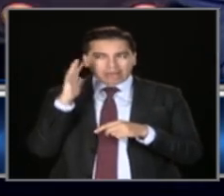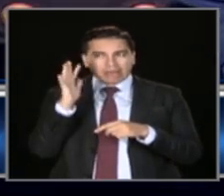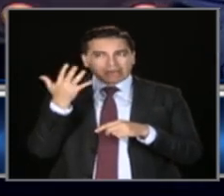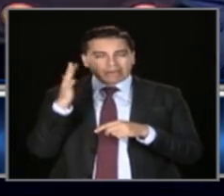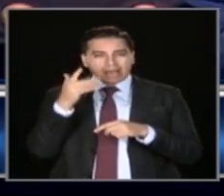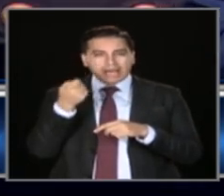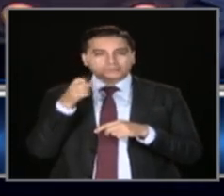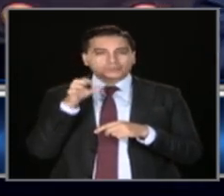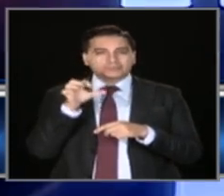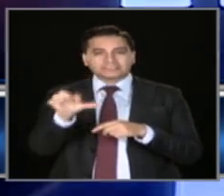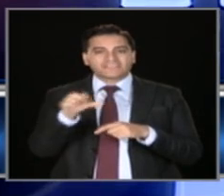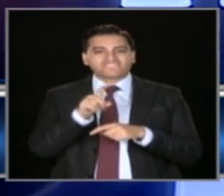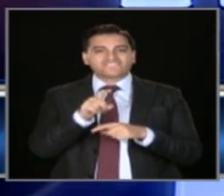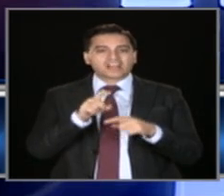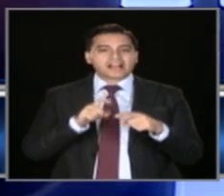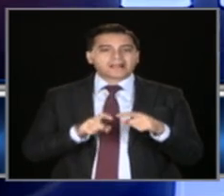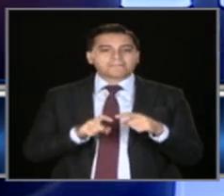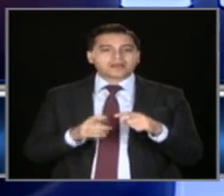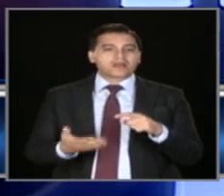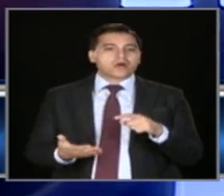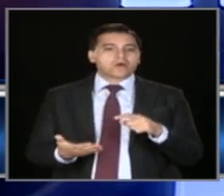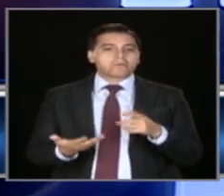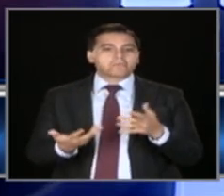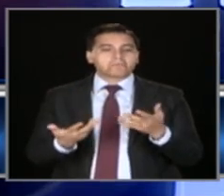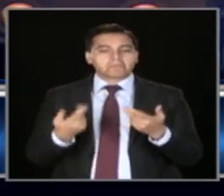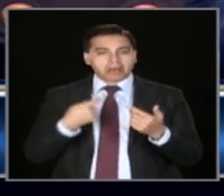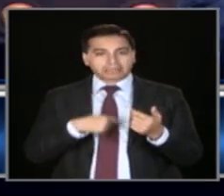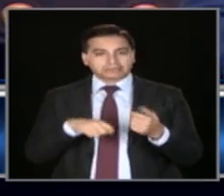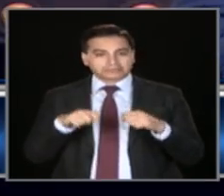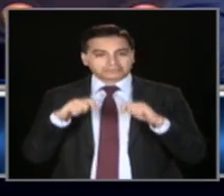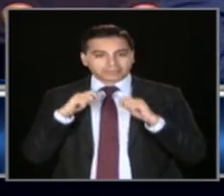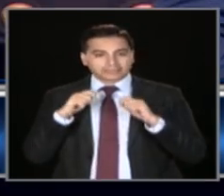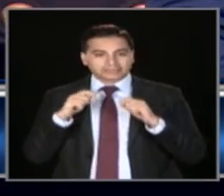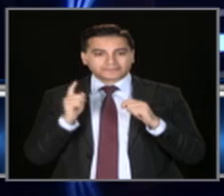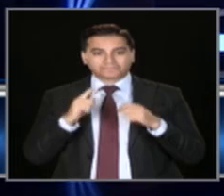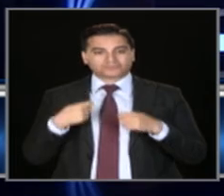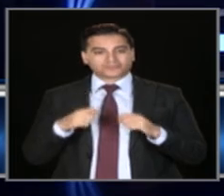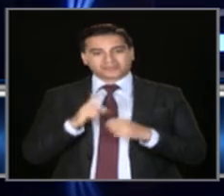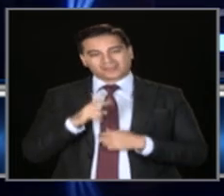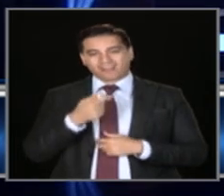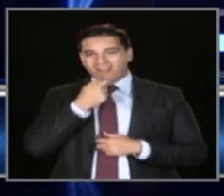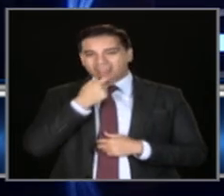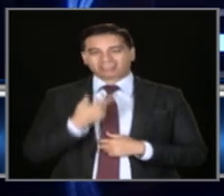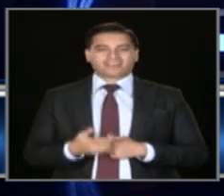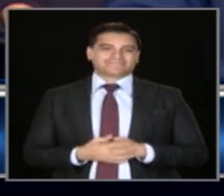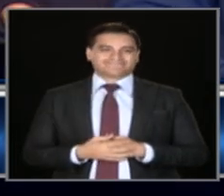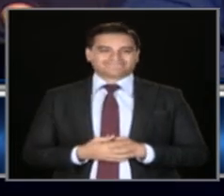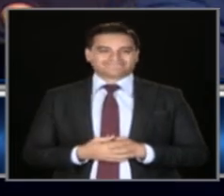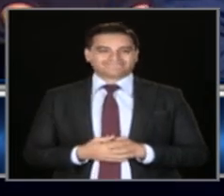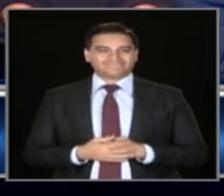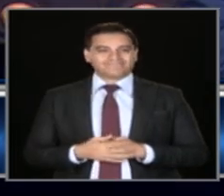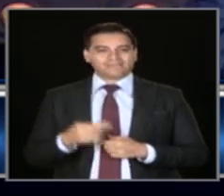لحوالي 95%. إجابتك يا عبلة؟ أسبانيا؟ إنجلترا؟ لا، مش إسبانيا طبعاً. إنجلترا؟ كنت عايز أقولك بس.